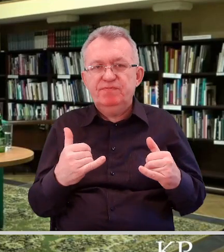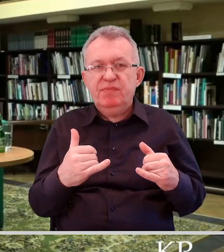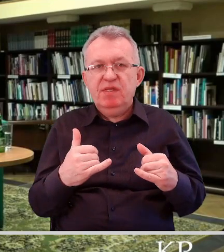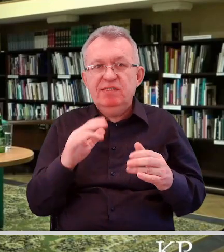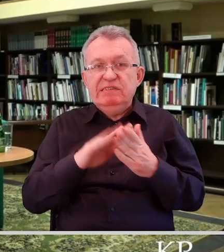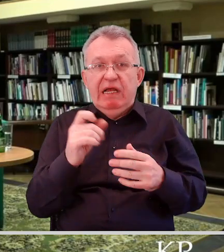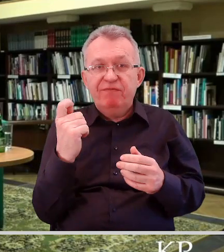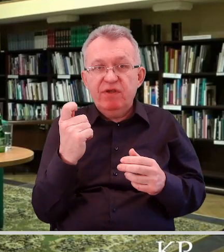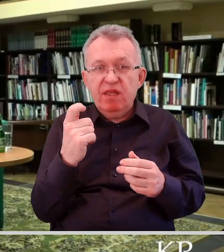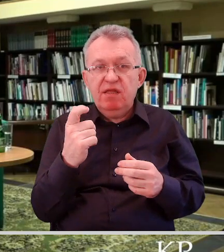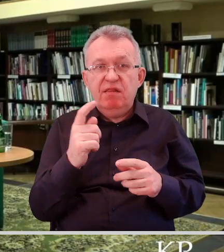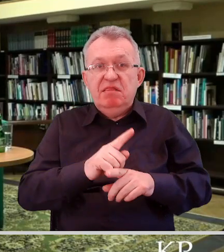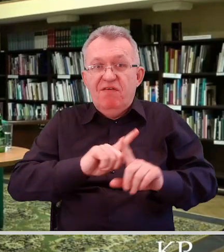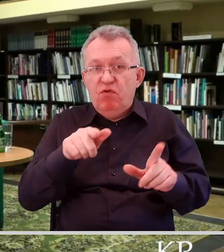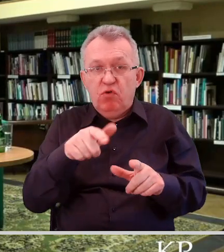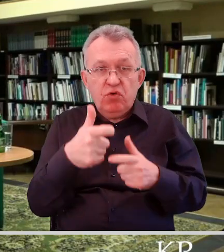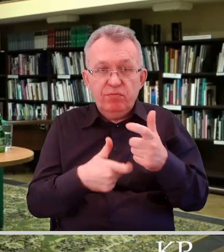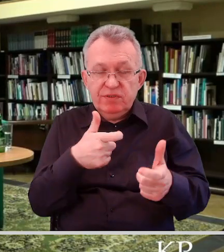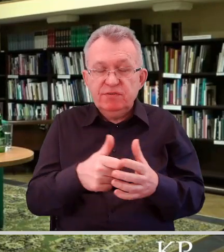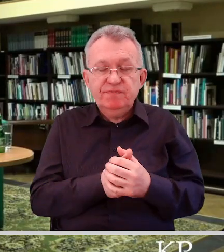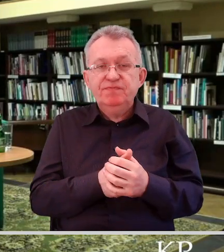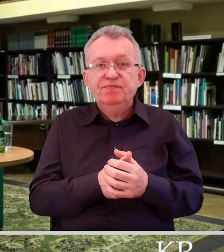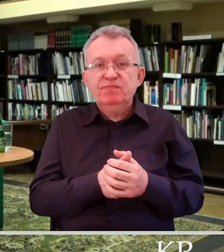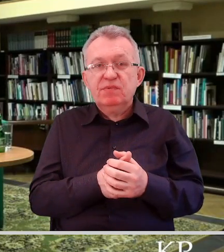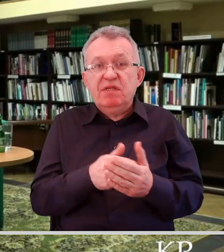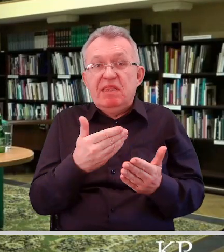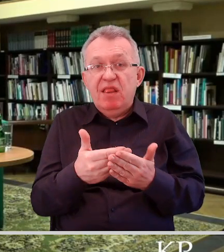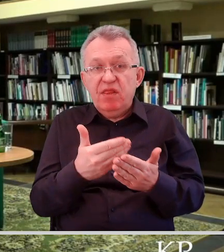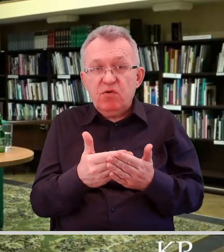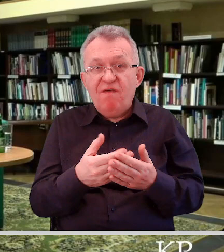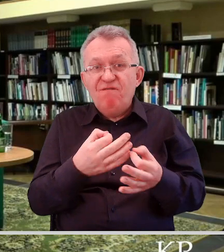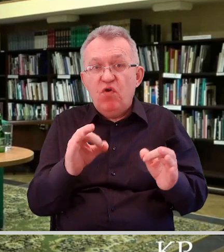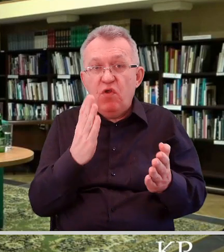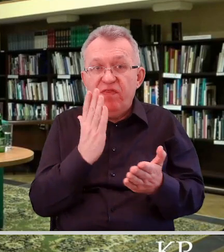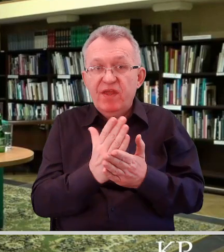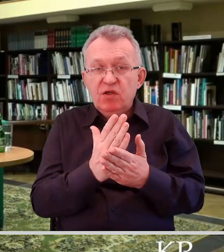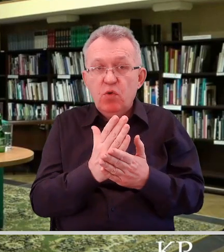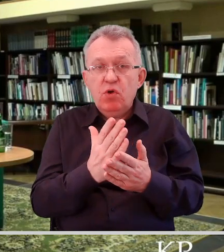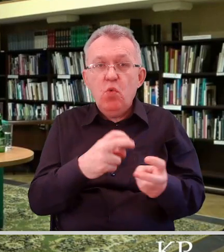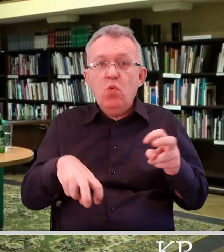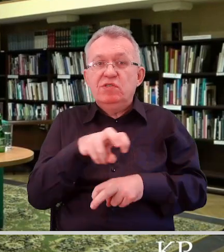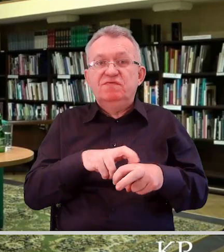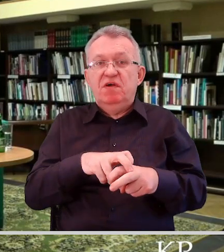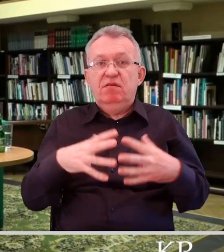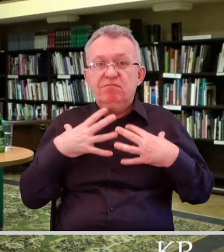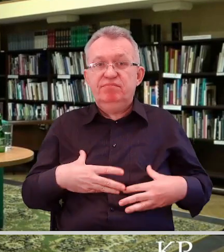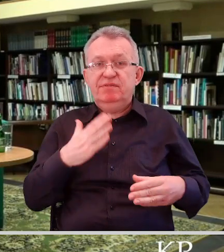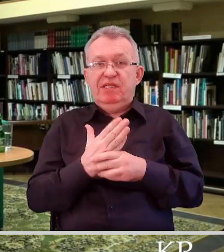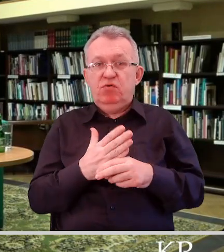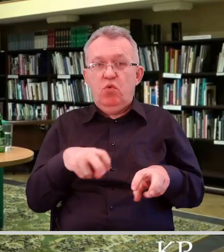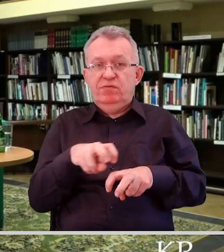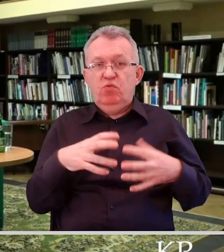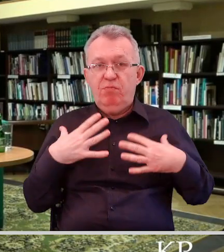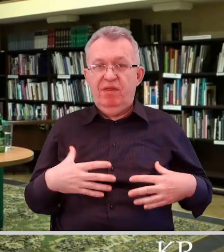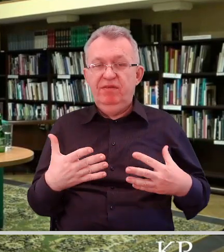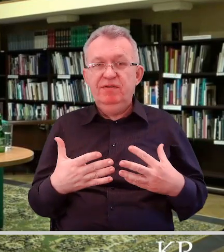ale za chwilę już nie wolno tego robić, ponieważ wolno już tylko w rzeczach używanych się pokazywać. I my to